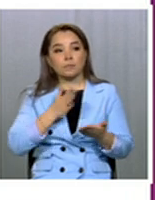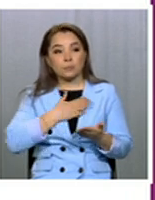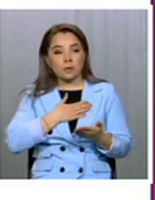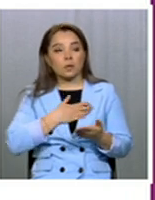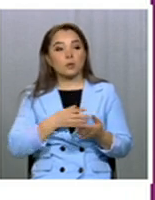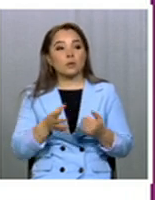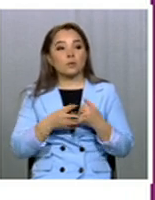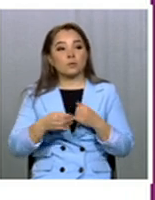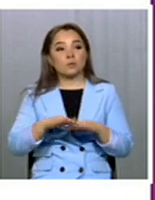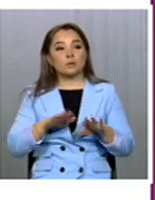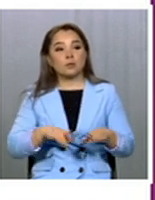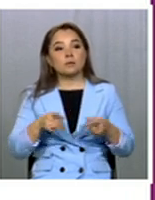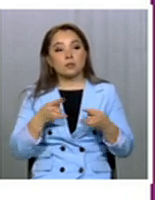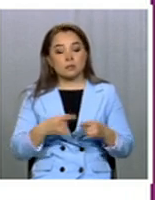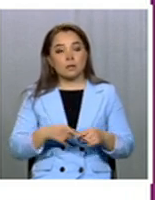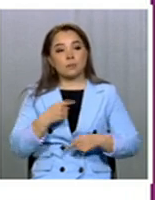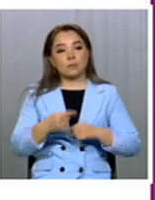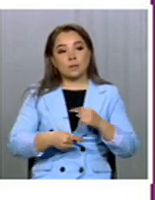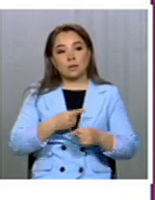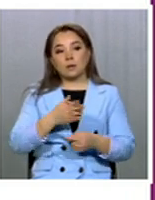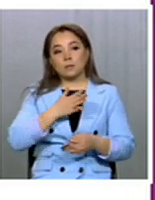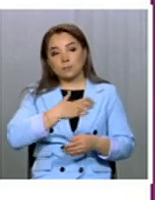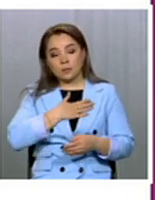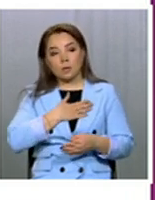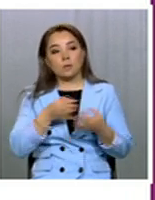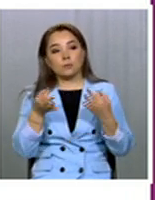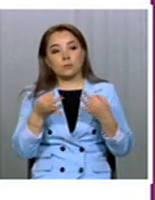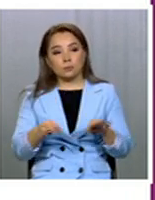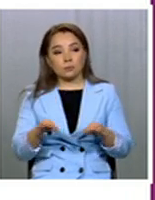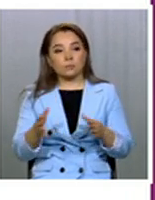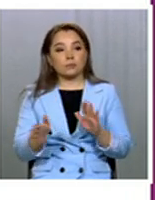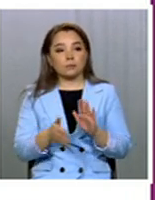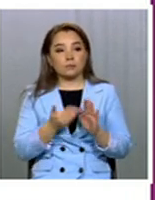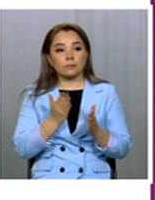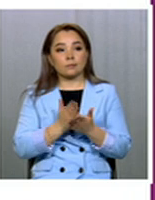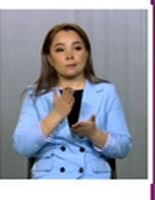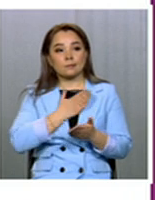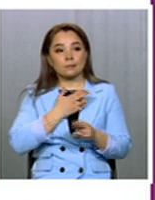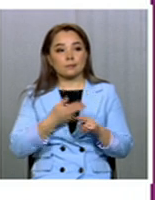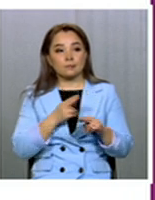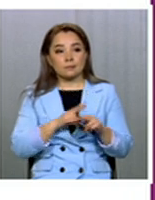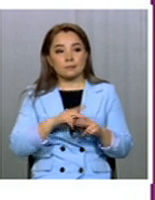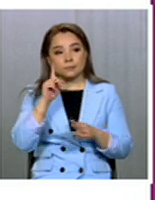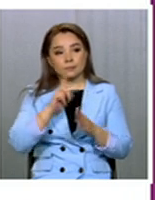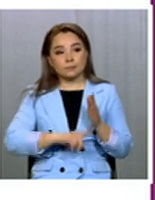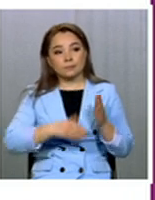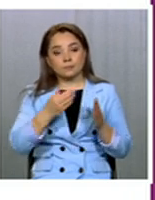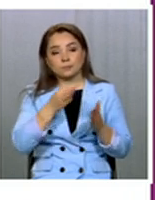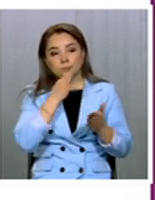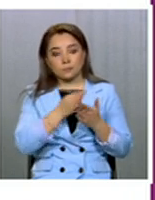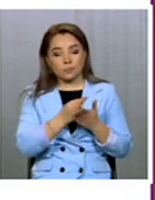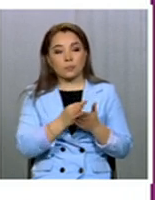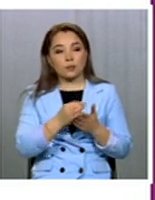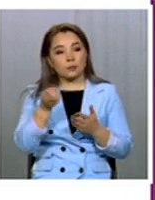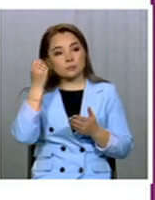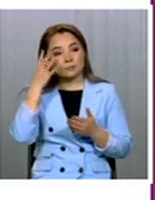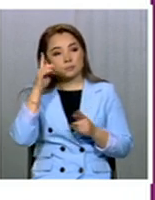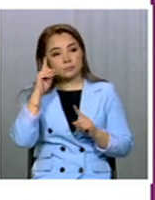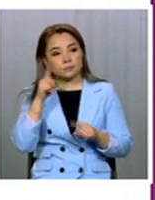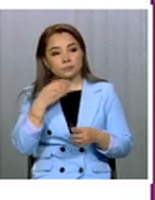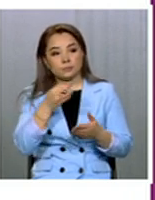туған елім, еңселім, бостандыққа шақырып ем. Сенің заңғар ақылың ем, едім